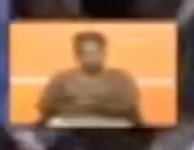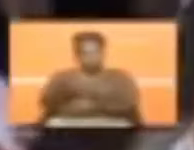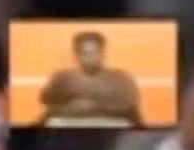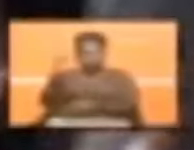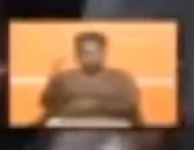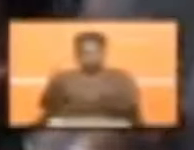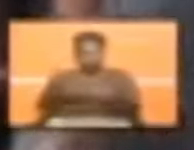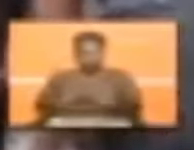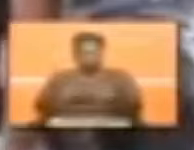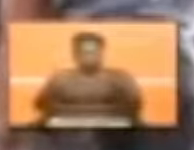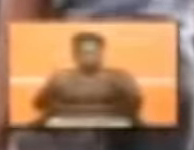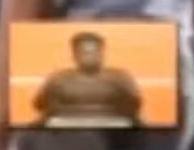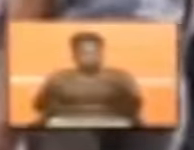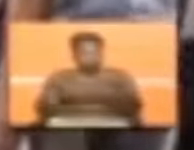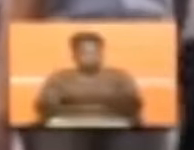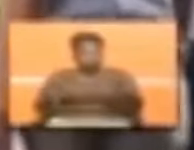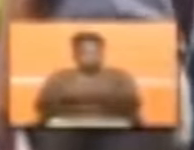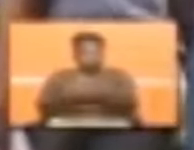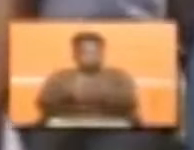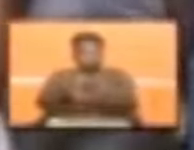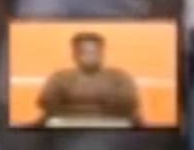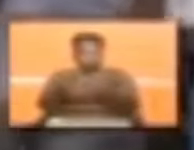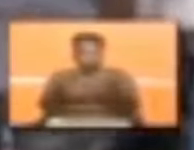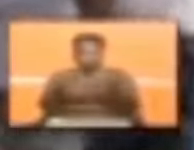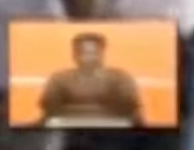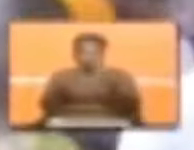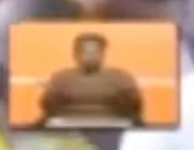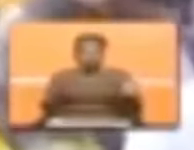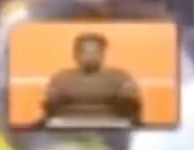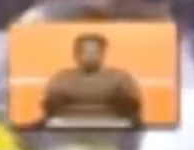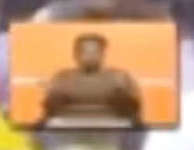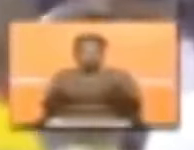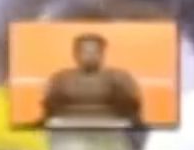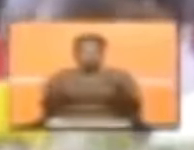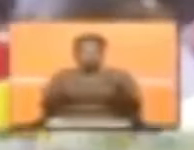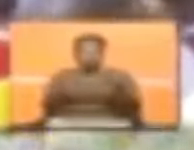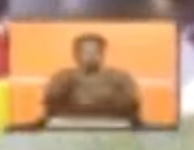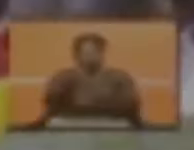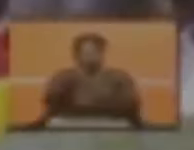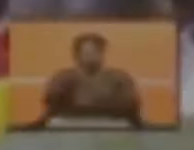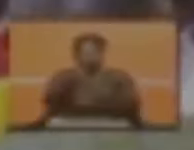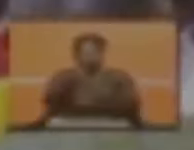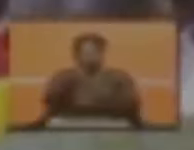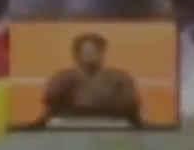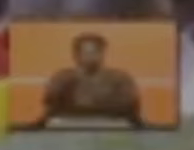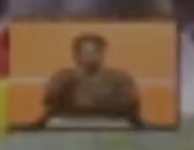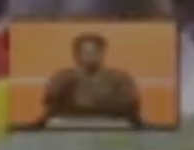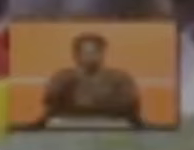African Cup tuzokuwagira timu ya peye waka n'okugizaamu amaanyi mbala kubadde ku Jackson Siwanyana